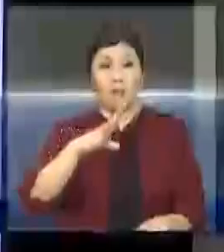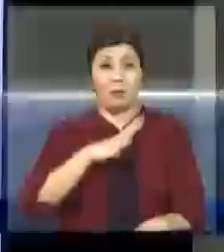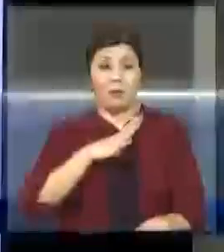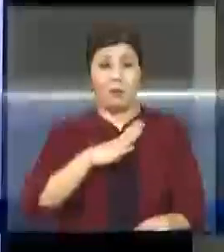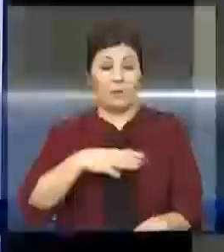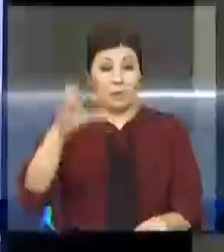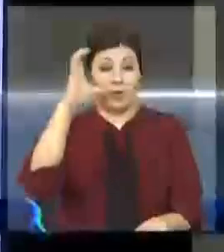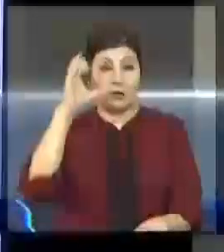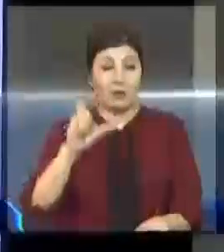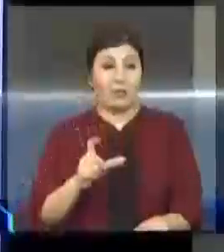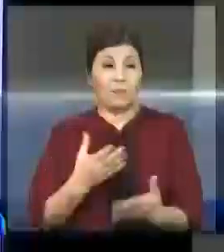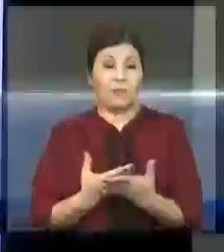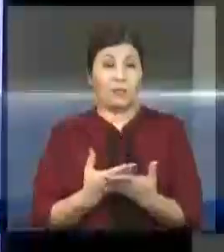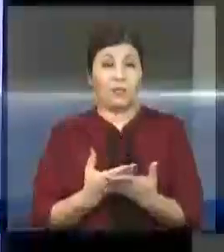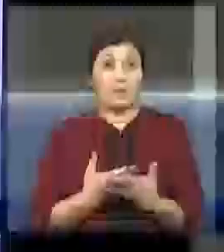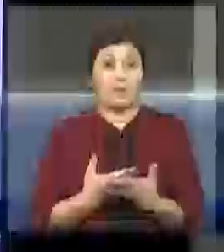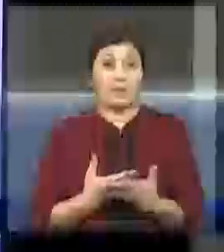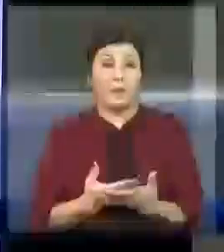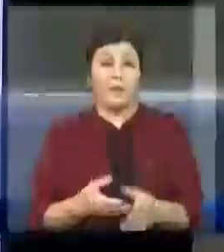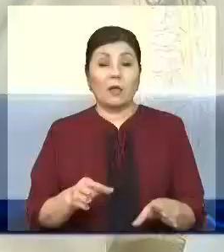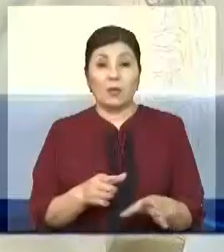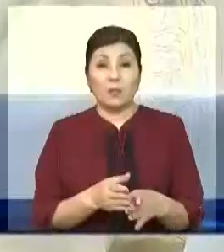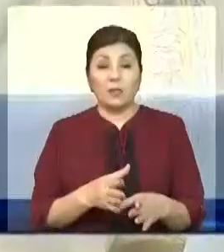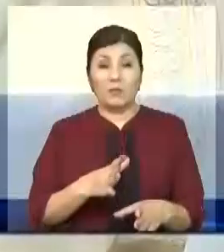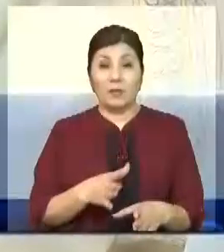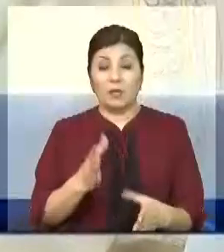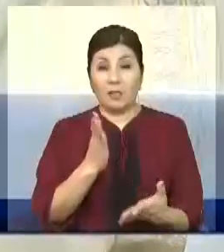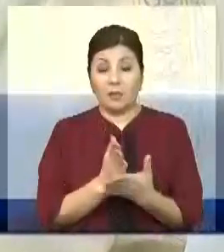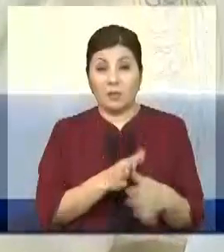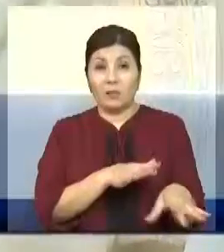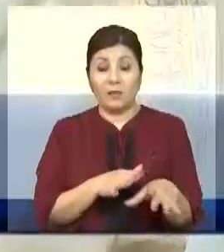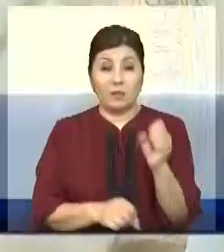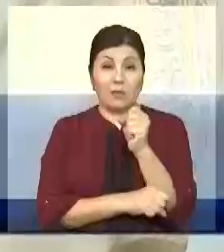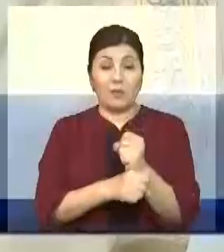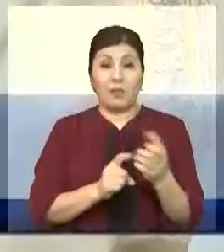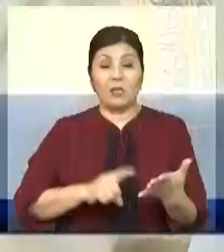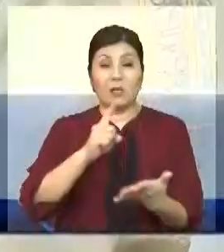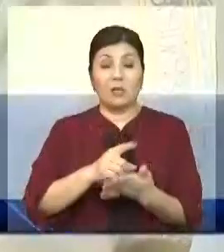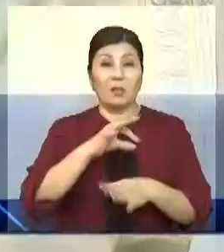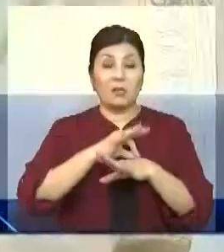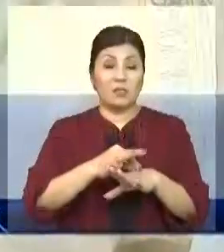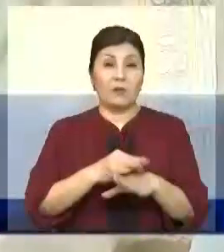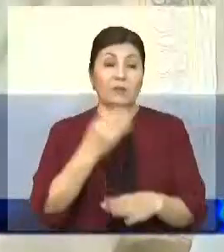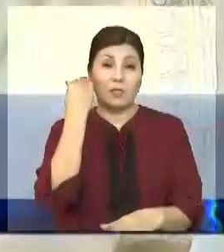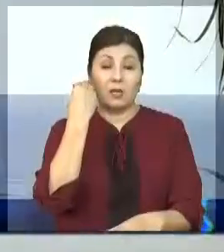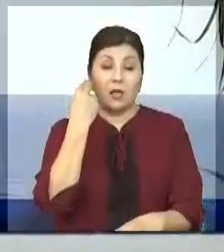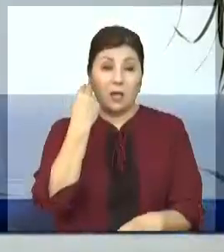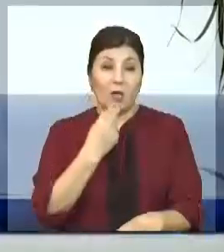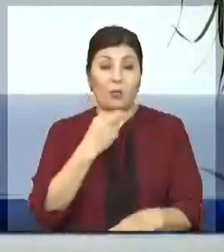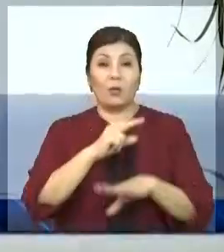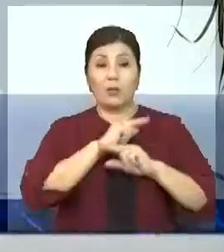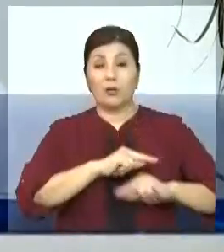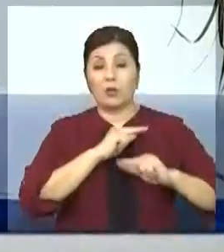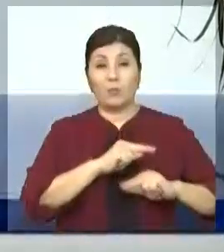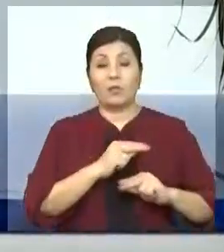религиозно грамотными и не идти на поводу у деструктивных течений, религиозные деятели должны вести тщательную работу. В городской мечети по